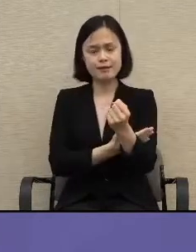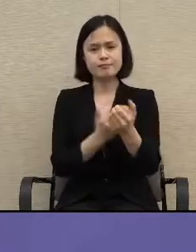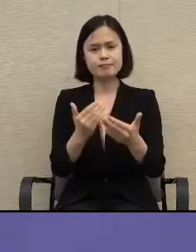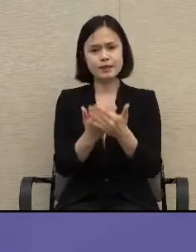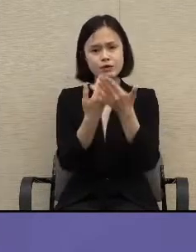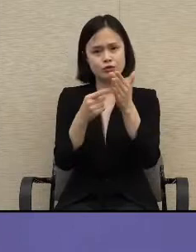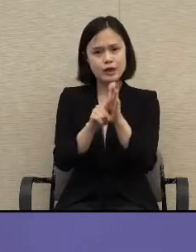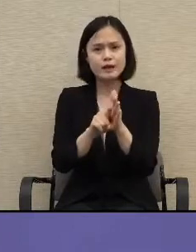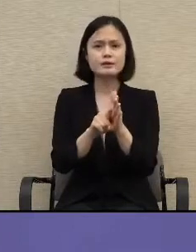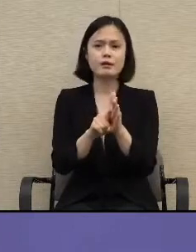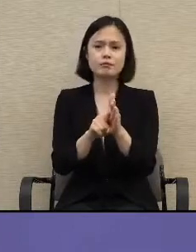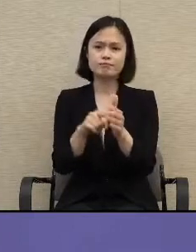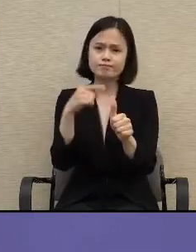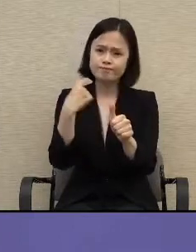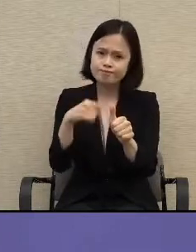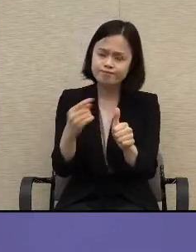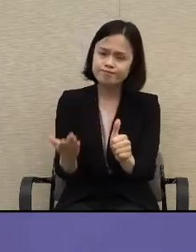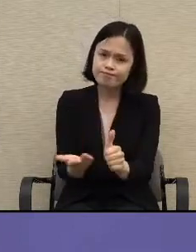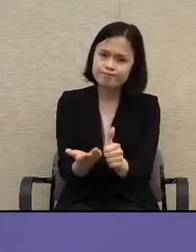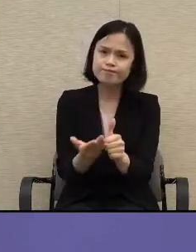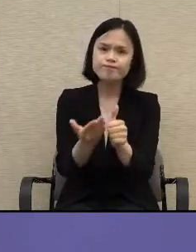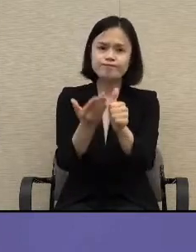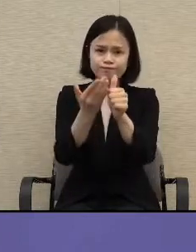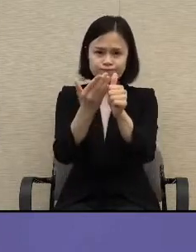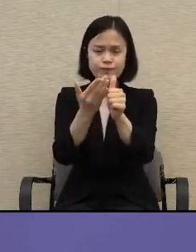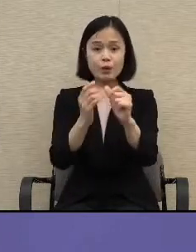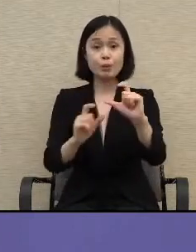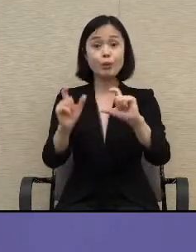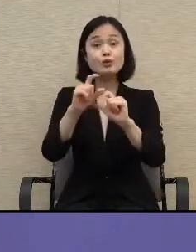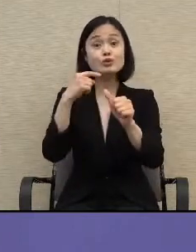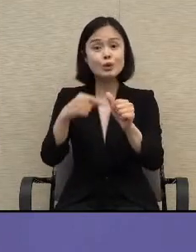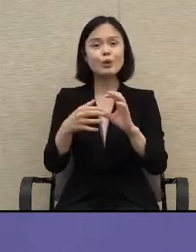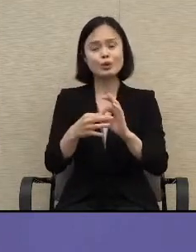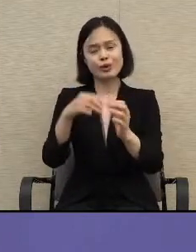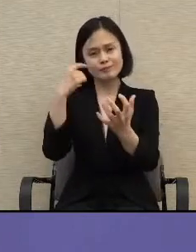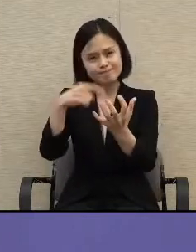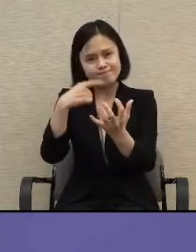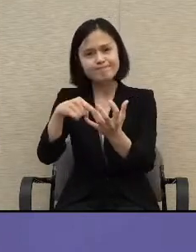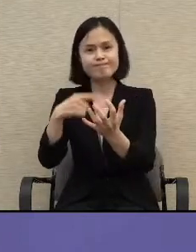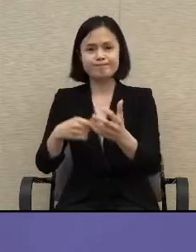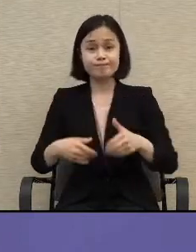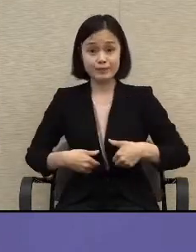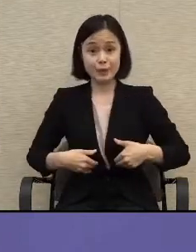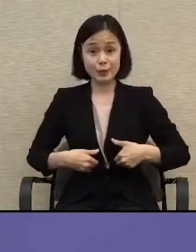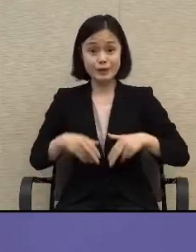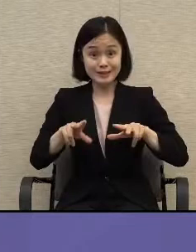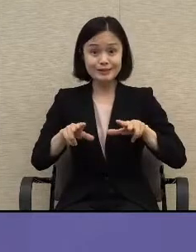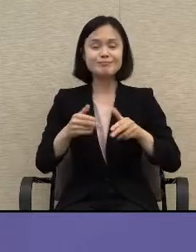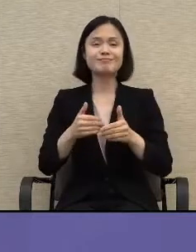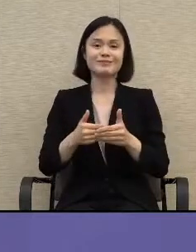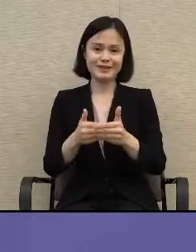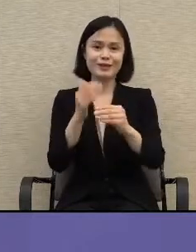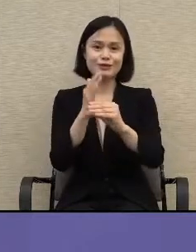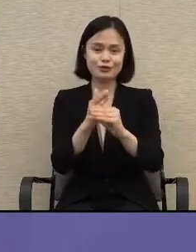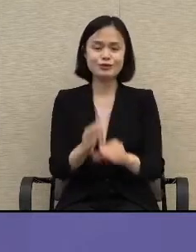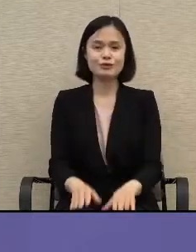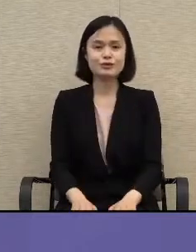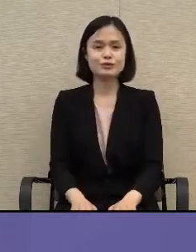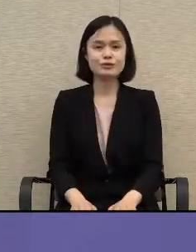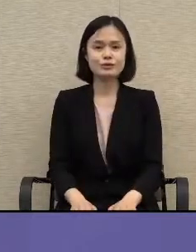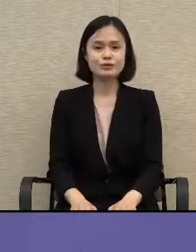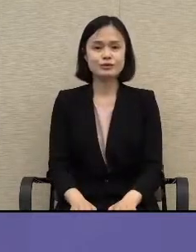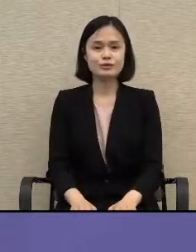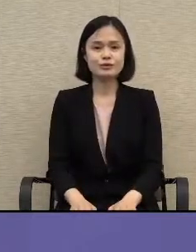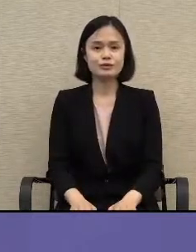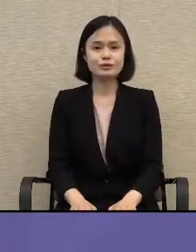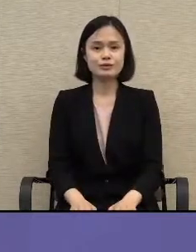교육을 좀더 이제 세분화하고 전문화하는 작업들이 진행이 되고 있습니다. 또한 이제 이 인프라가